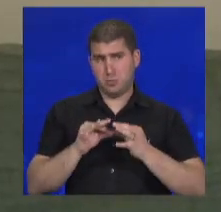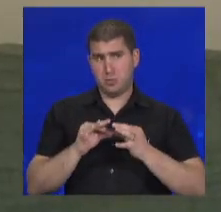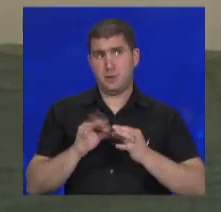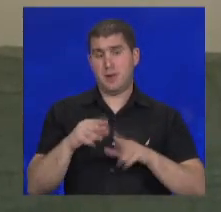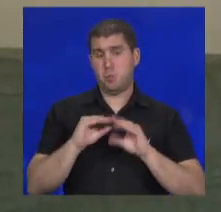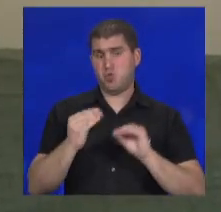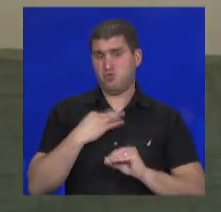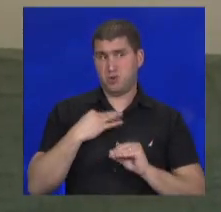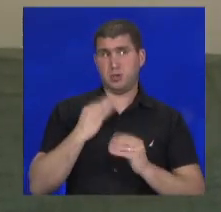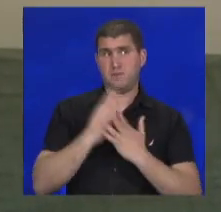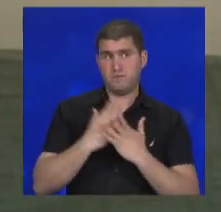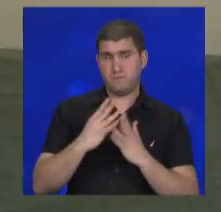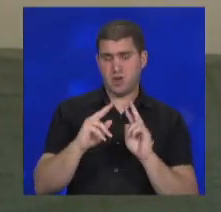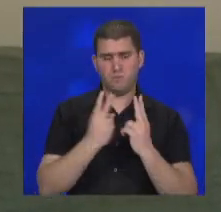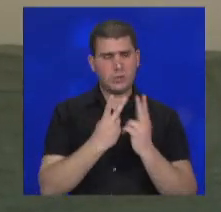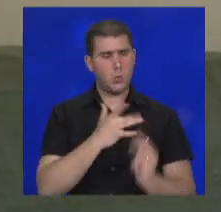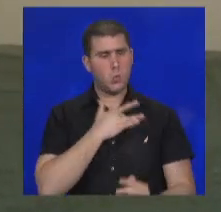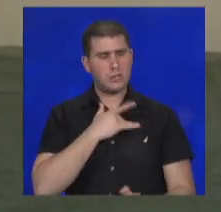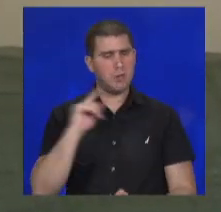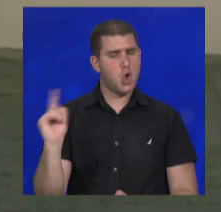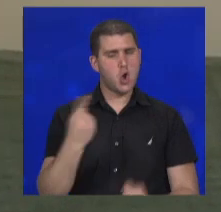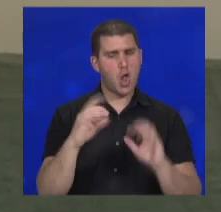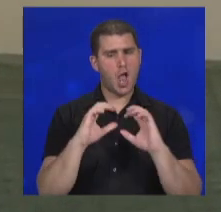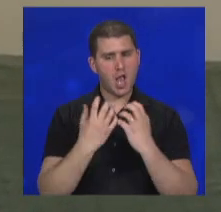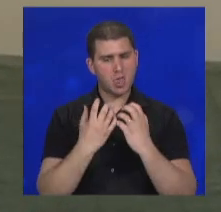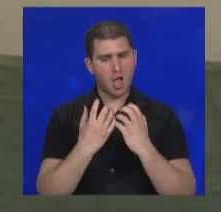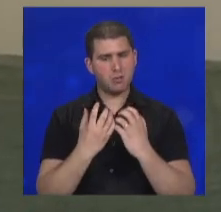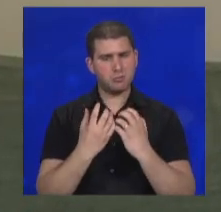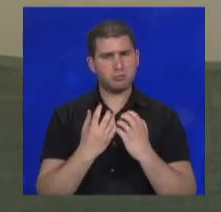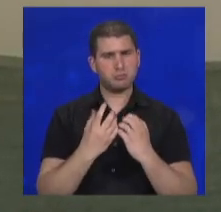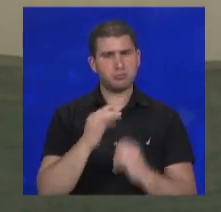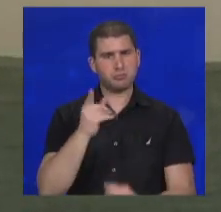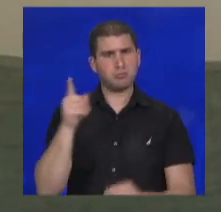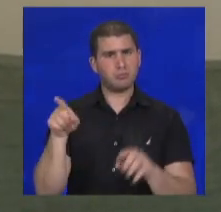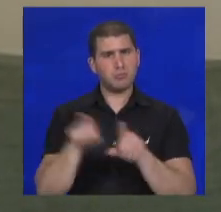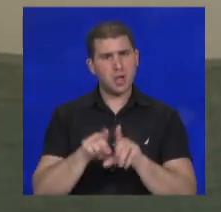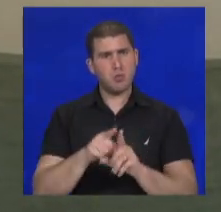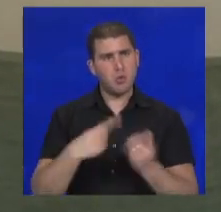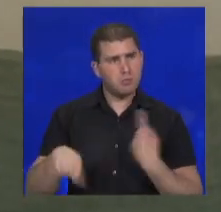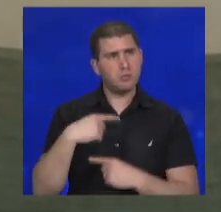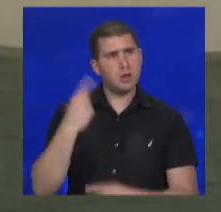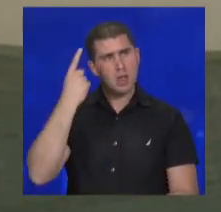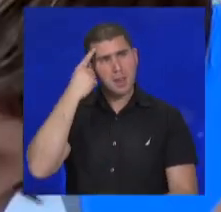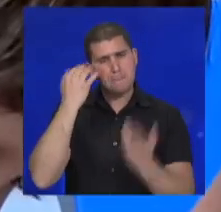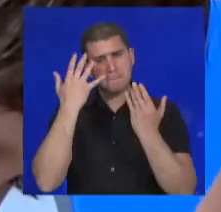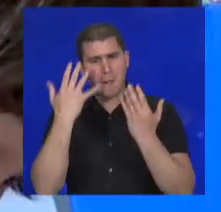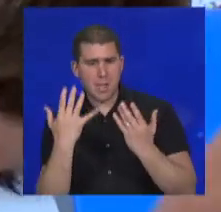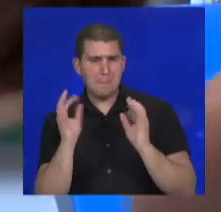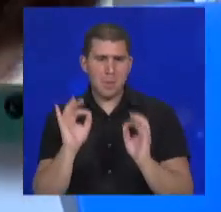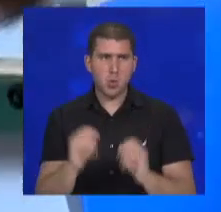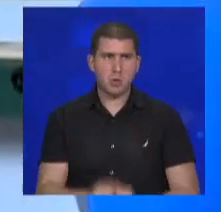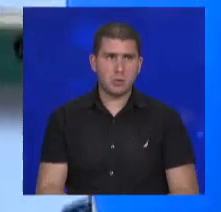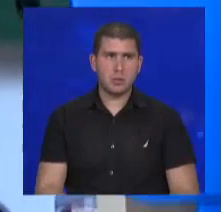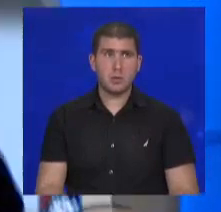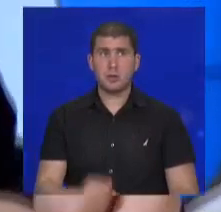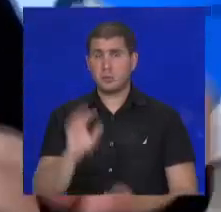שלי פתחה קבוצת וואטסאפ לכל הכיתה ש... נו, שאנחנו נדע בנתי ומה. ביום שלישי,